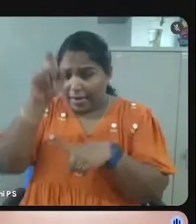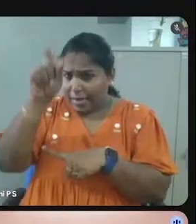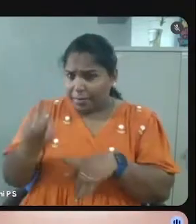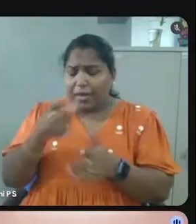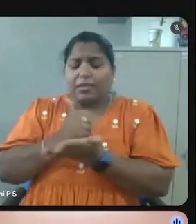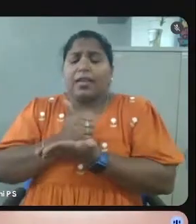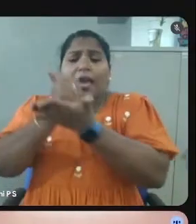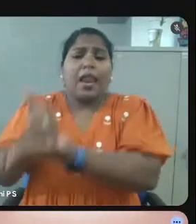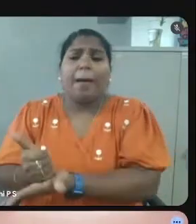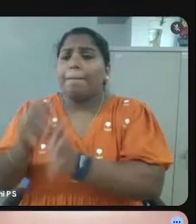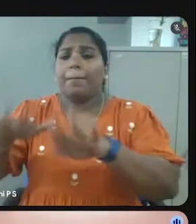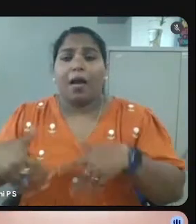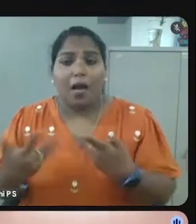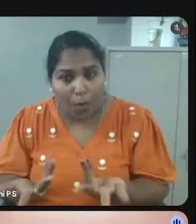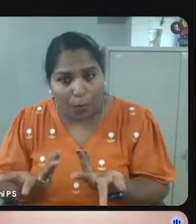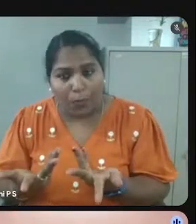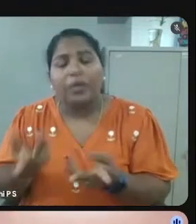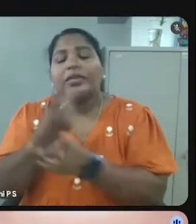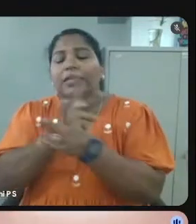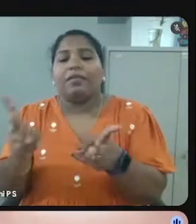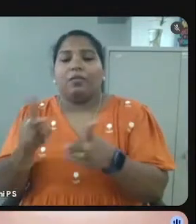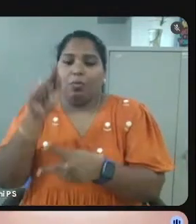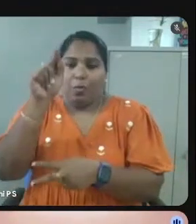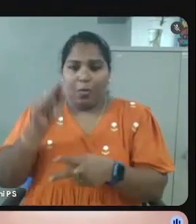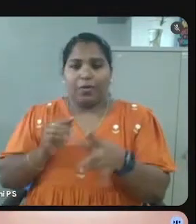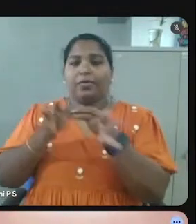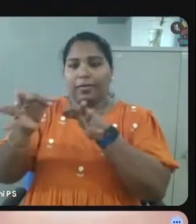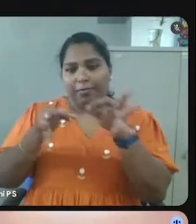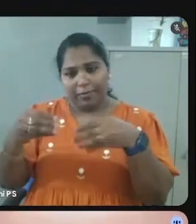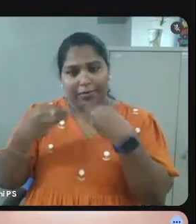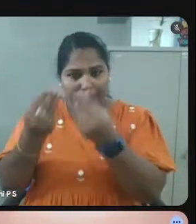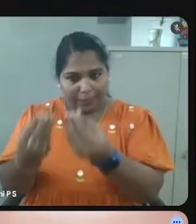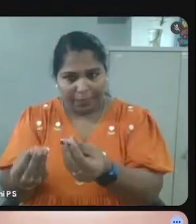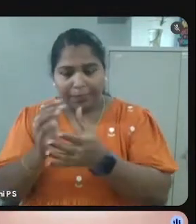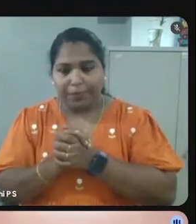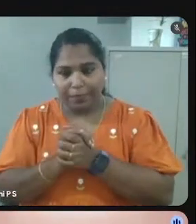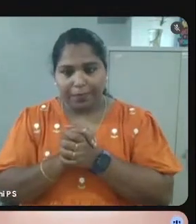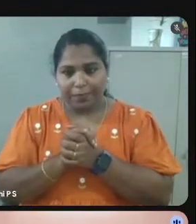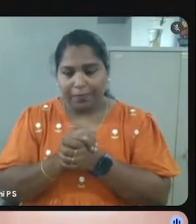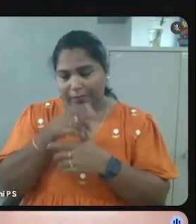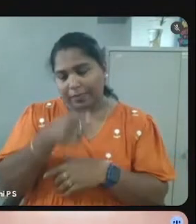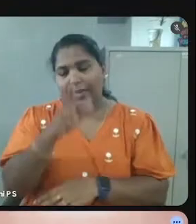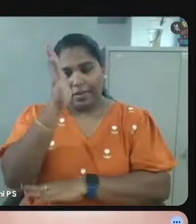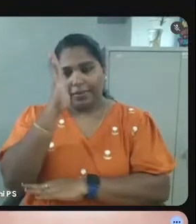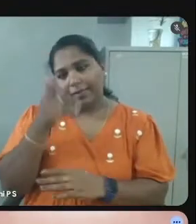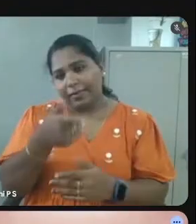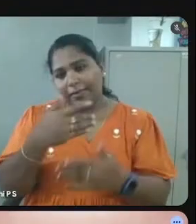ഹെൽപ്പ് ചെയ്യാൻ പോകുന്നത്, ആ കാര്യങ്ങളെ കുറിച്ചാണ് സംസാരിക്കാൻ പോകുന്നത് ഈ